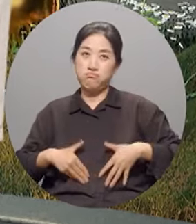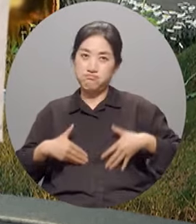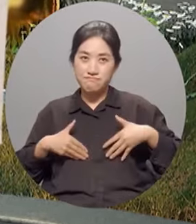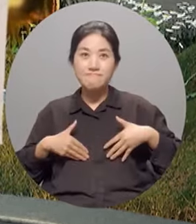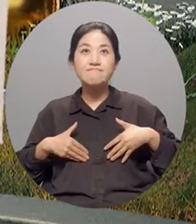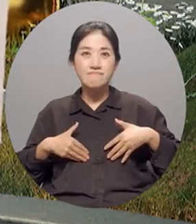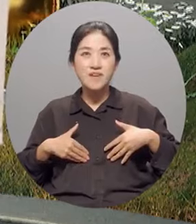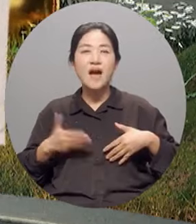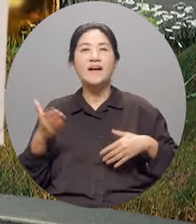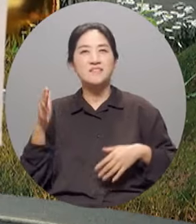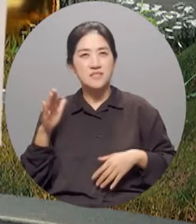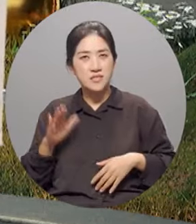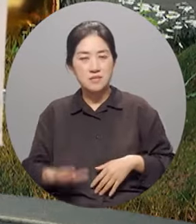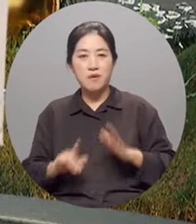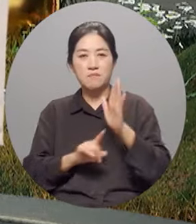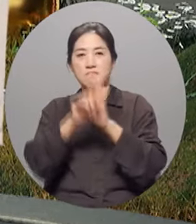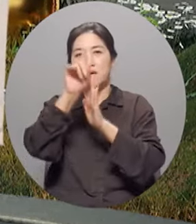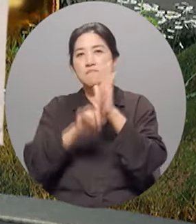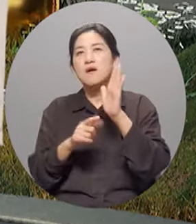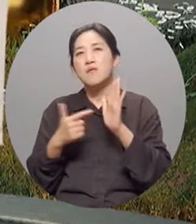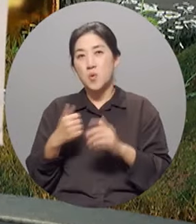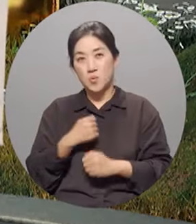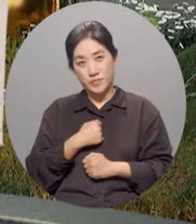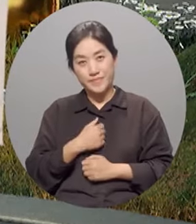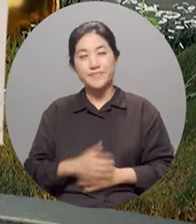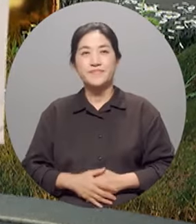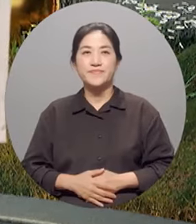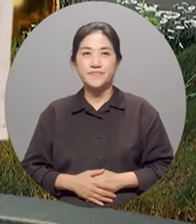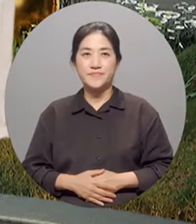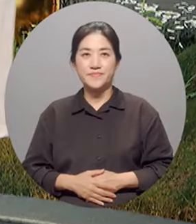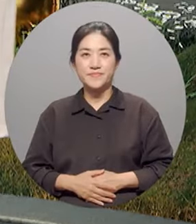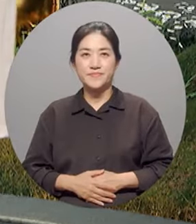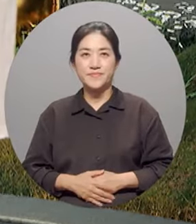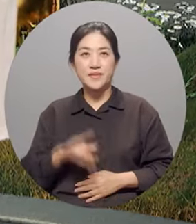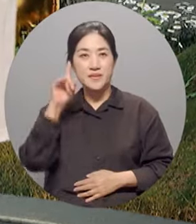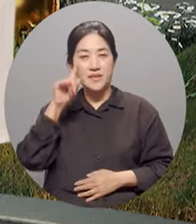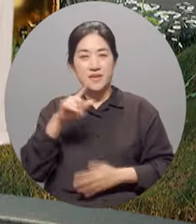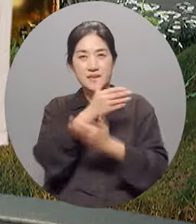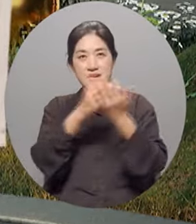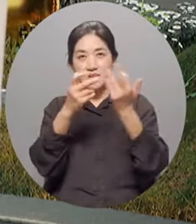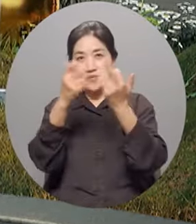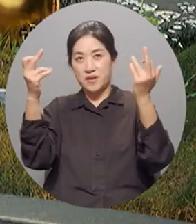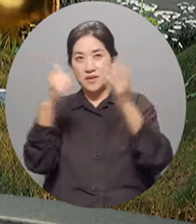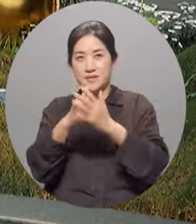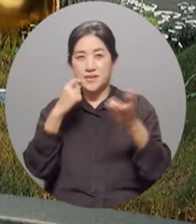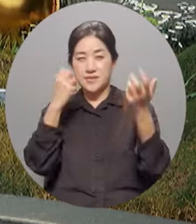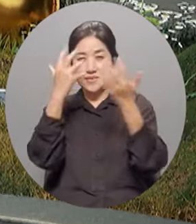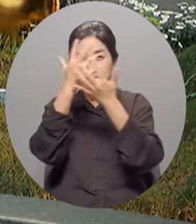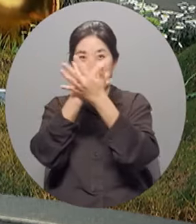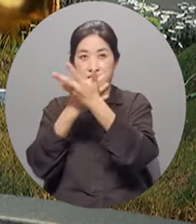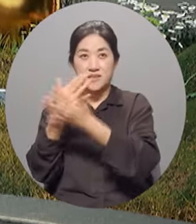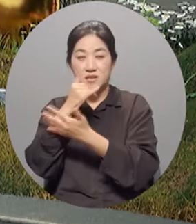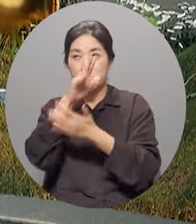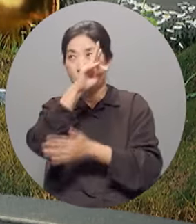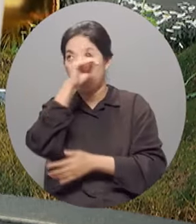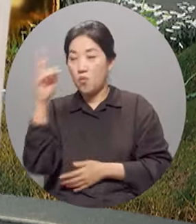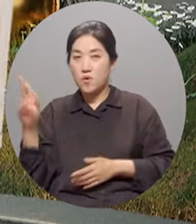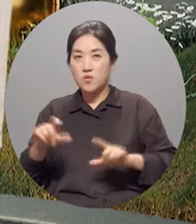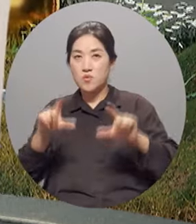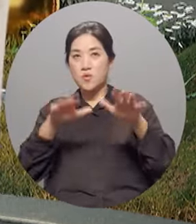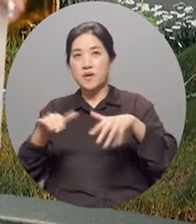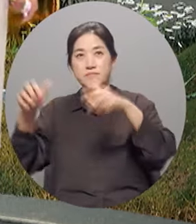보이겠고요. 그래도 일교차 대비는 잘해주셔야겠습니다. 내일 강원 산지에서는 짙은 안개가 끼겠고, 오후 시간